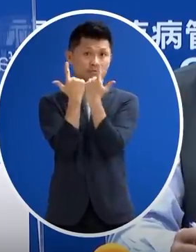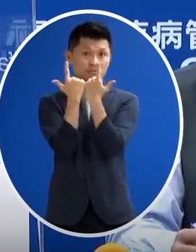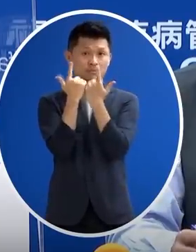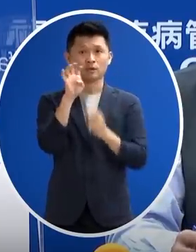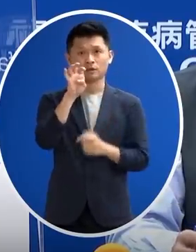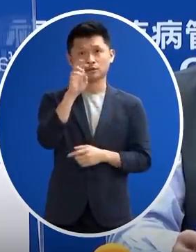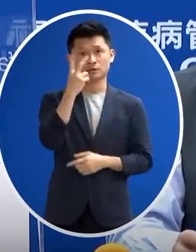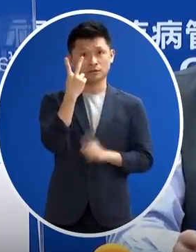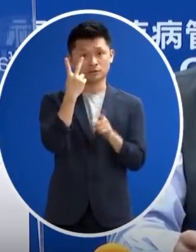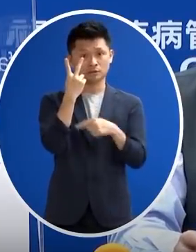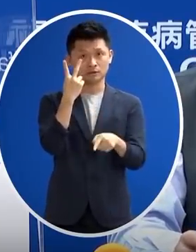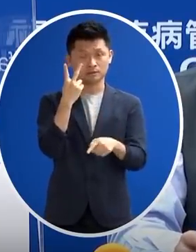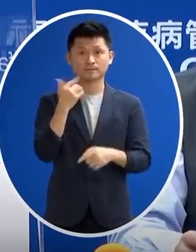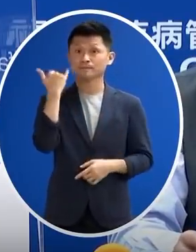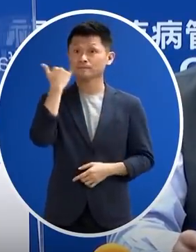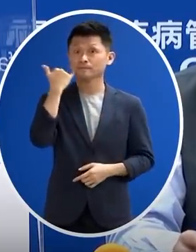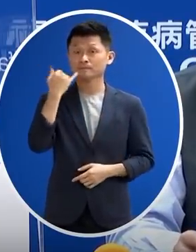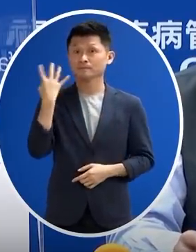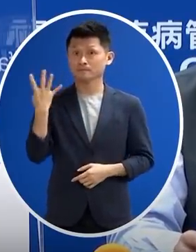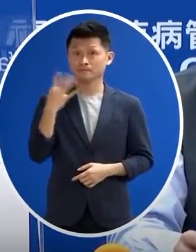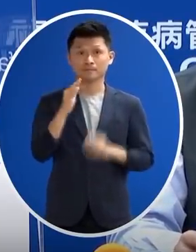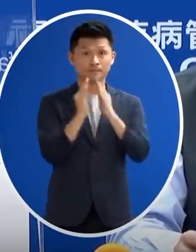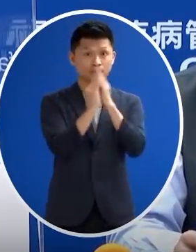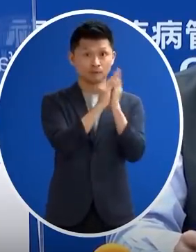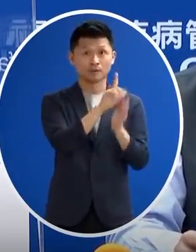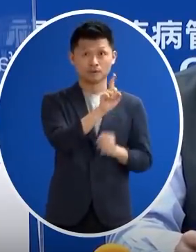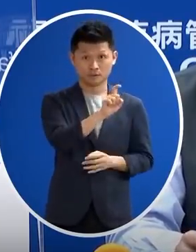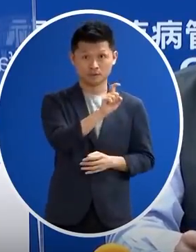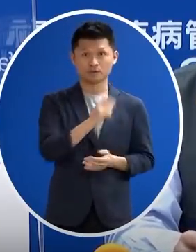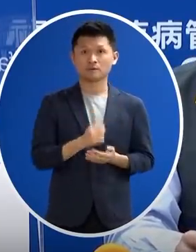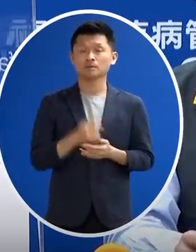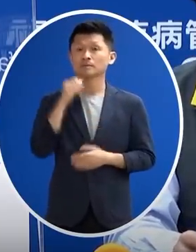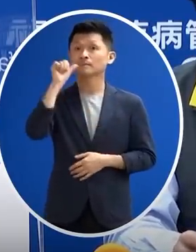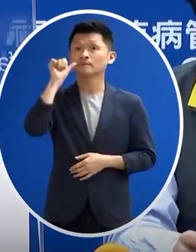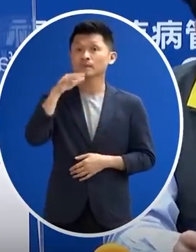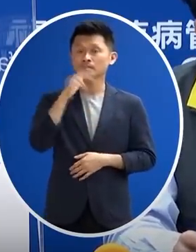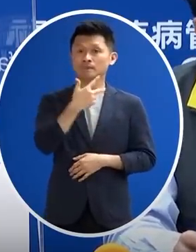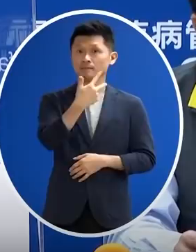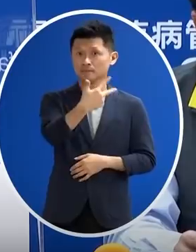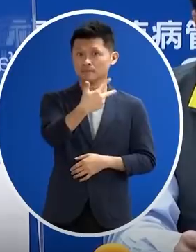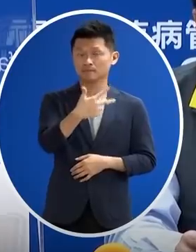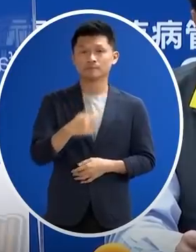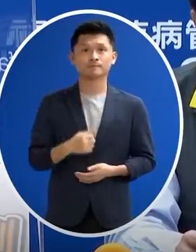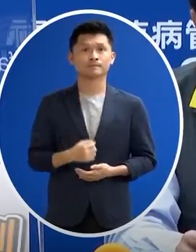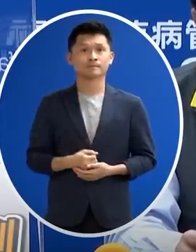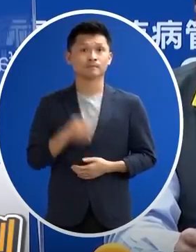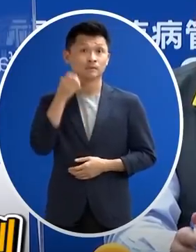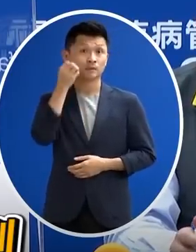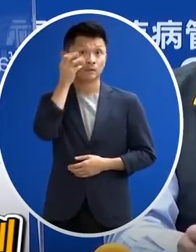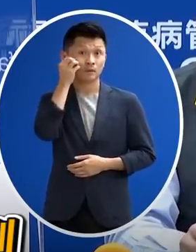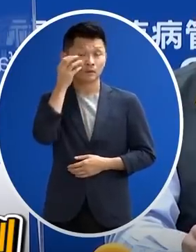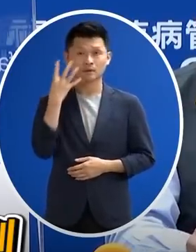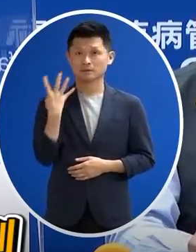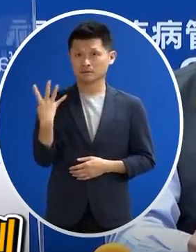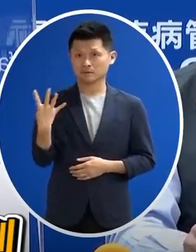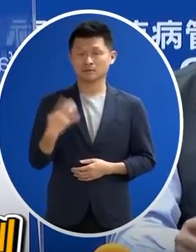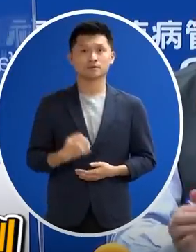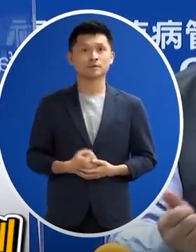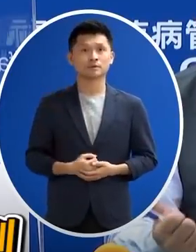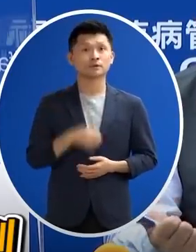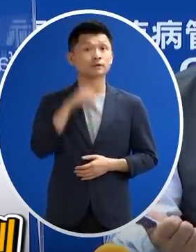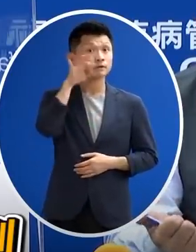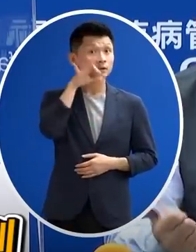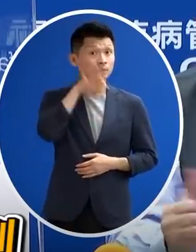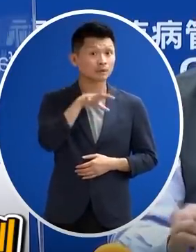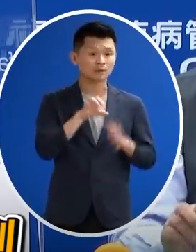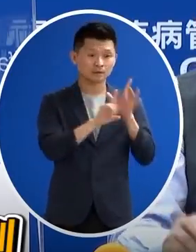是42例哈，基隆14，桃园10例，苗栗7例哈，花莲4例，彰